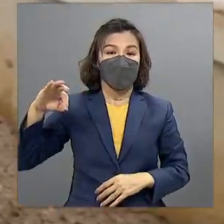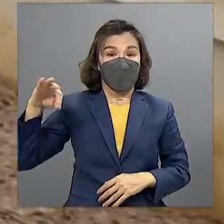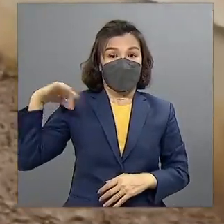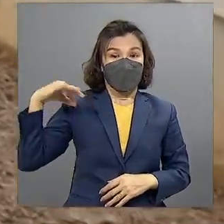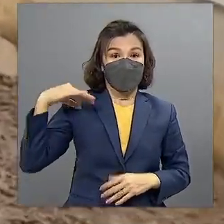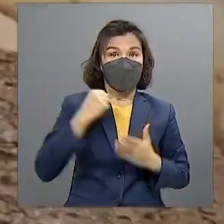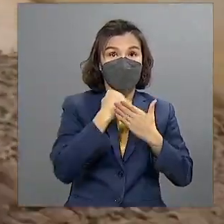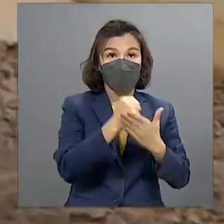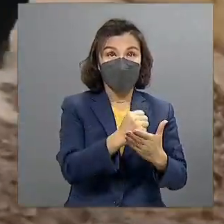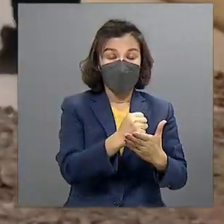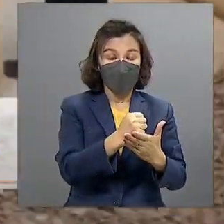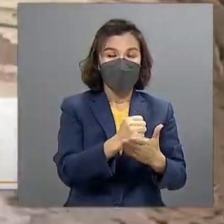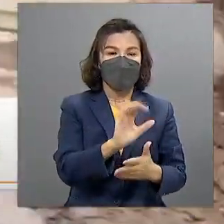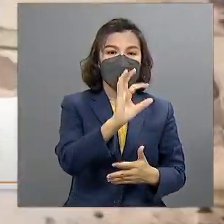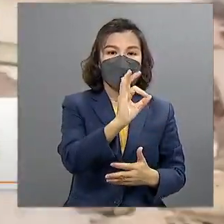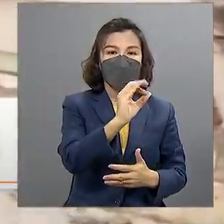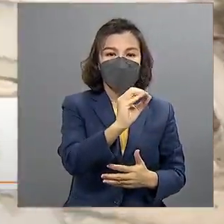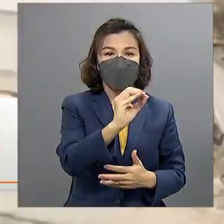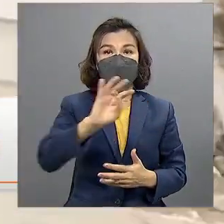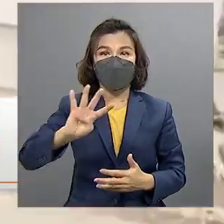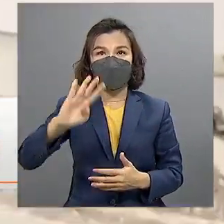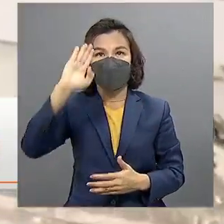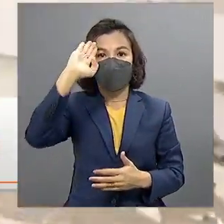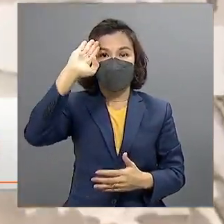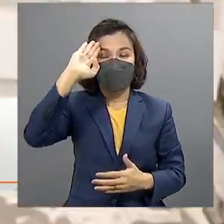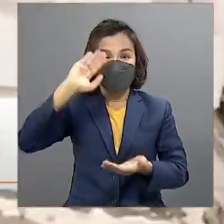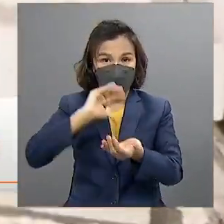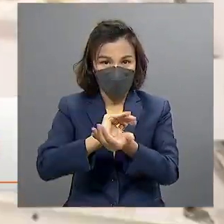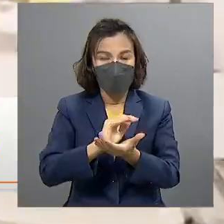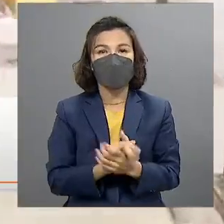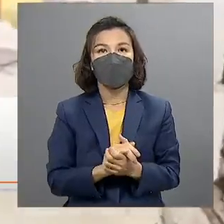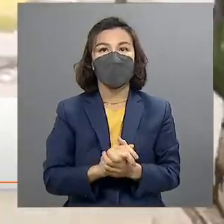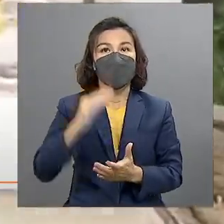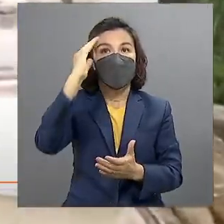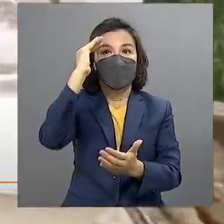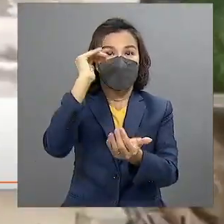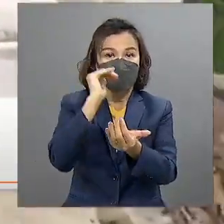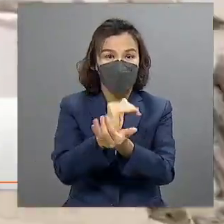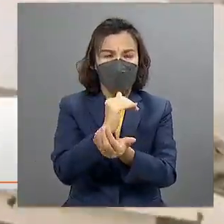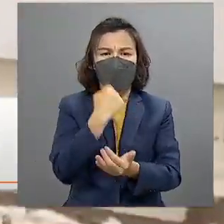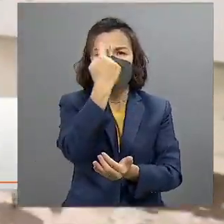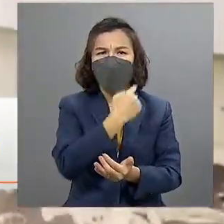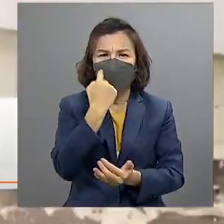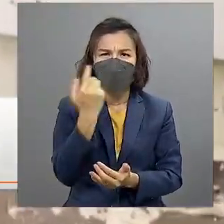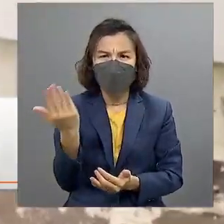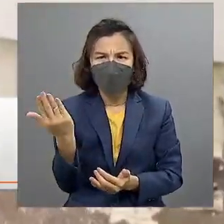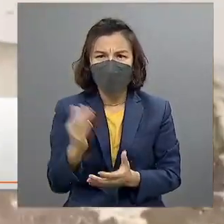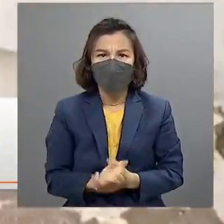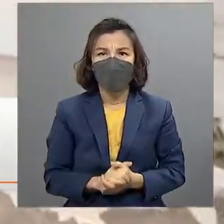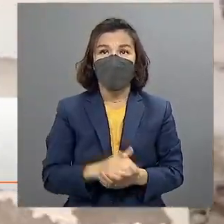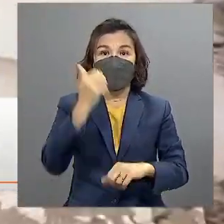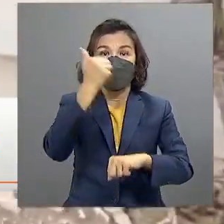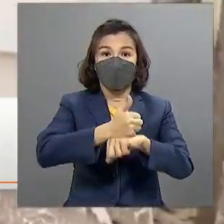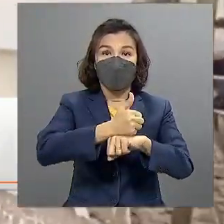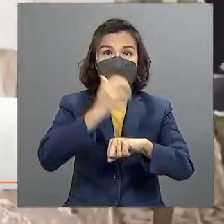904พร้อมด้วยจิตอาสาตำรวจสอบสวนกลางนำโดยพันตำรวจโทวิษณุคำนนม่วงสารวัตรตำรวจทางหลวงนคร